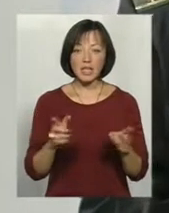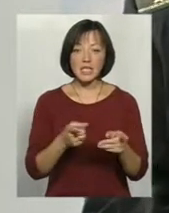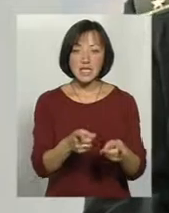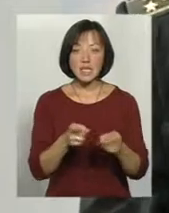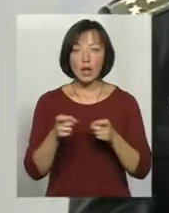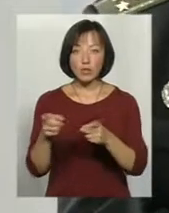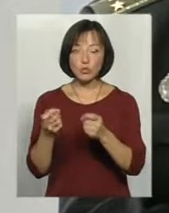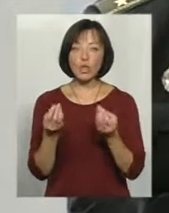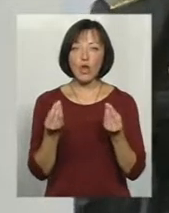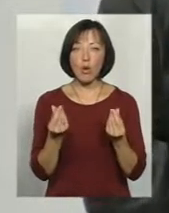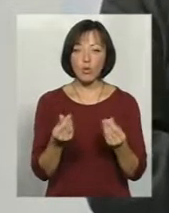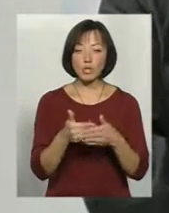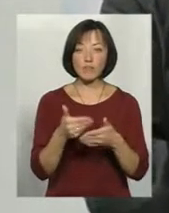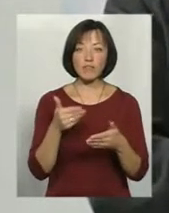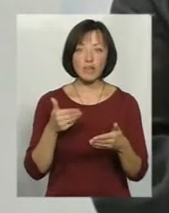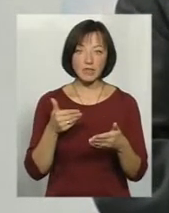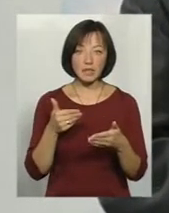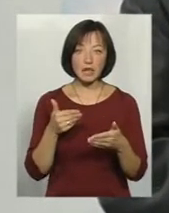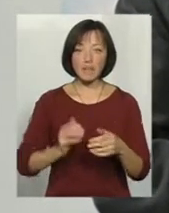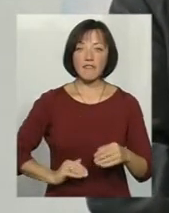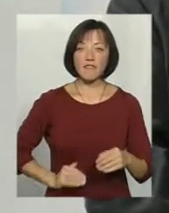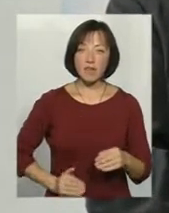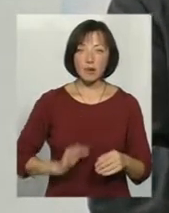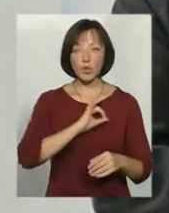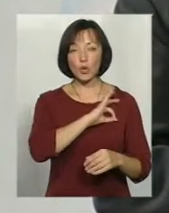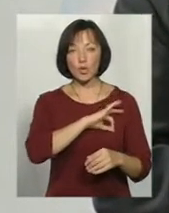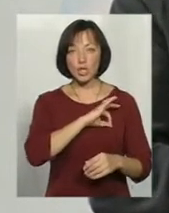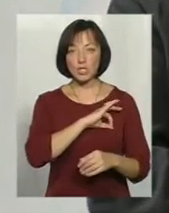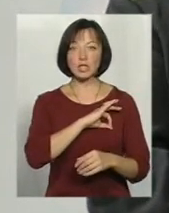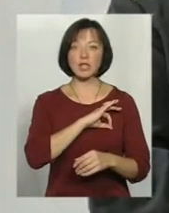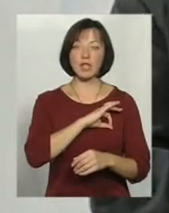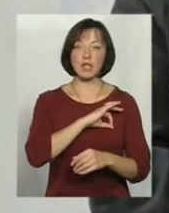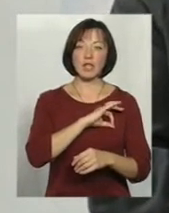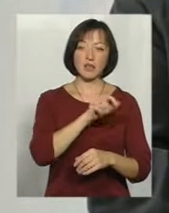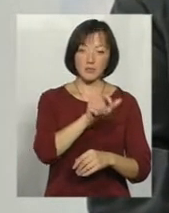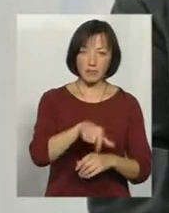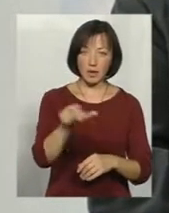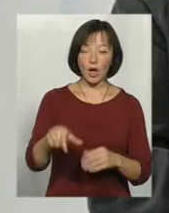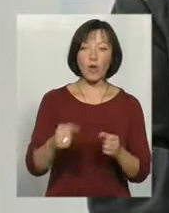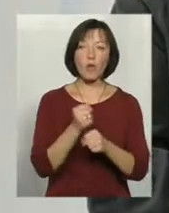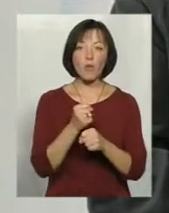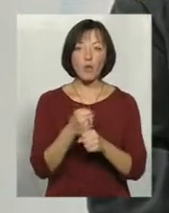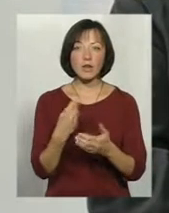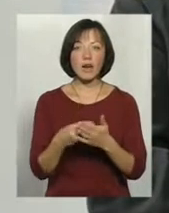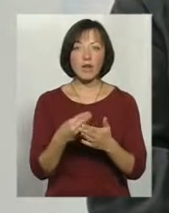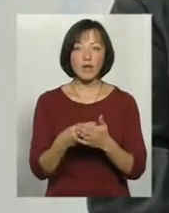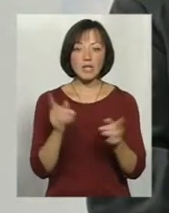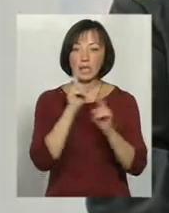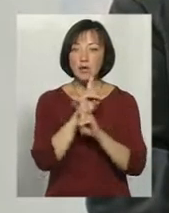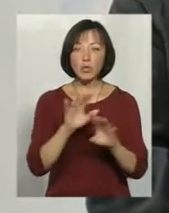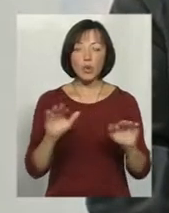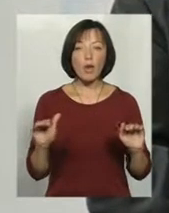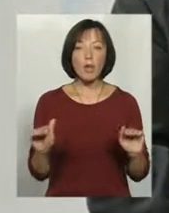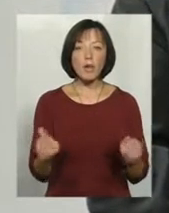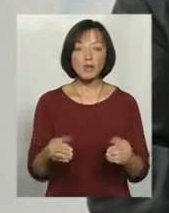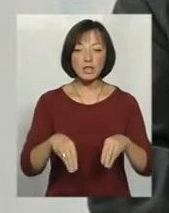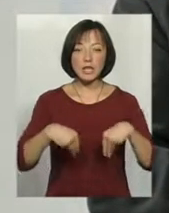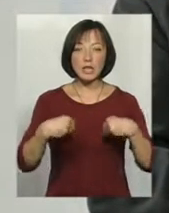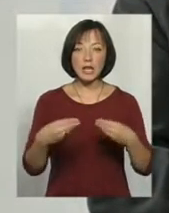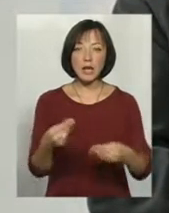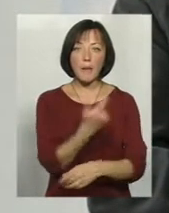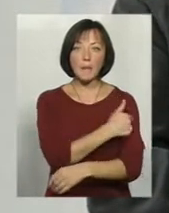залучення коштів від фірм, юридичних, там, фізичних осіб і так далі. Робота фонду, вона не буде обмежуватися наданням